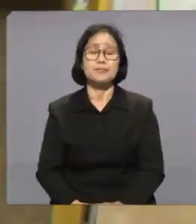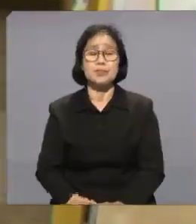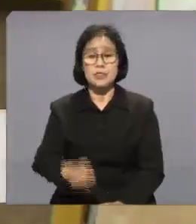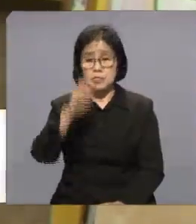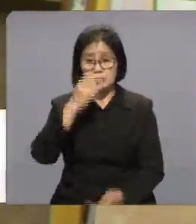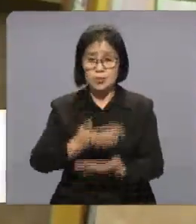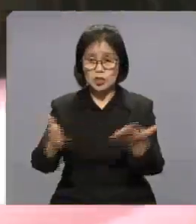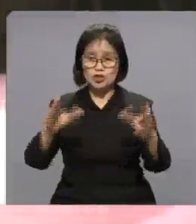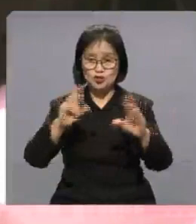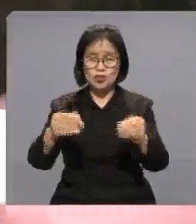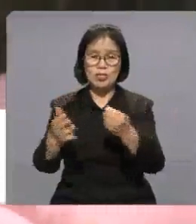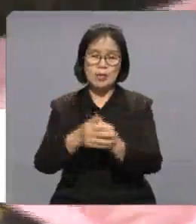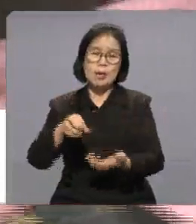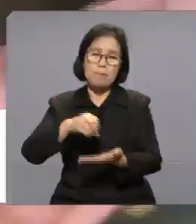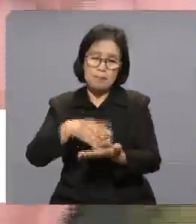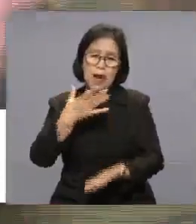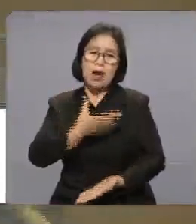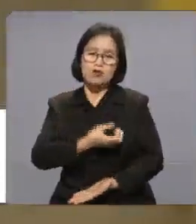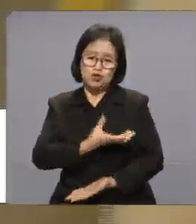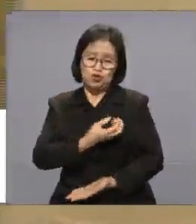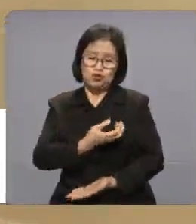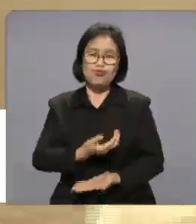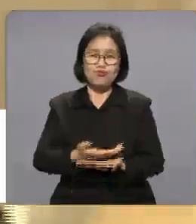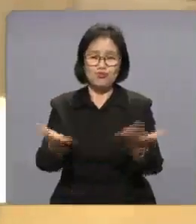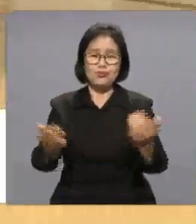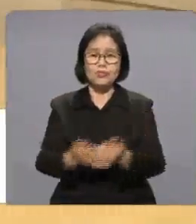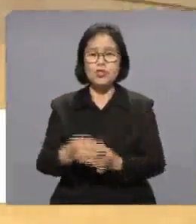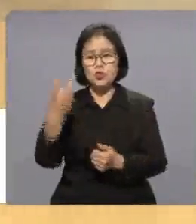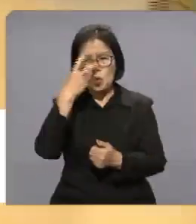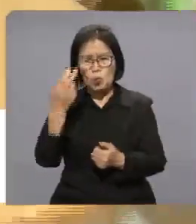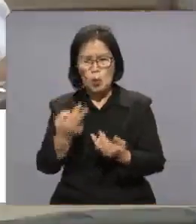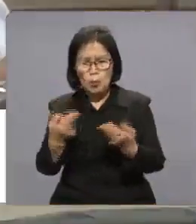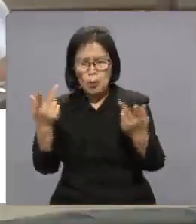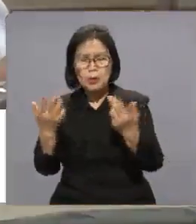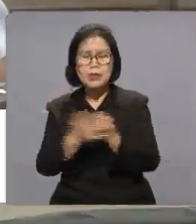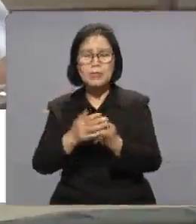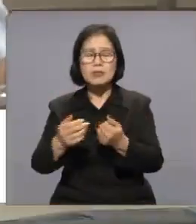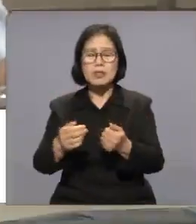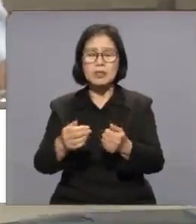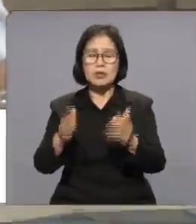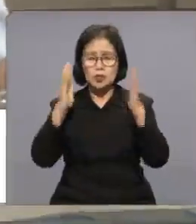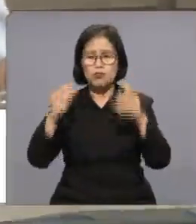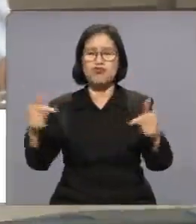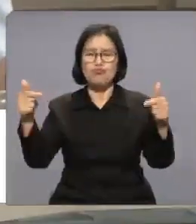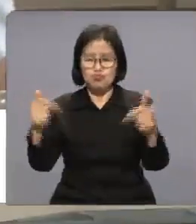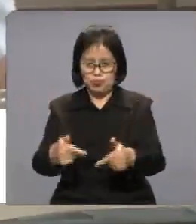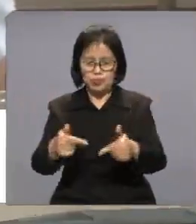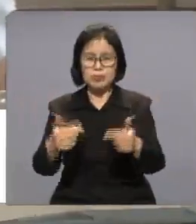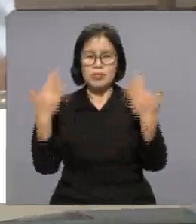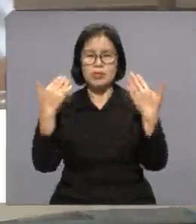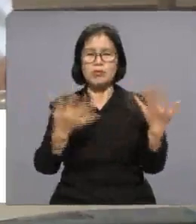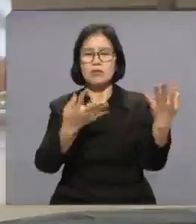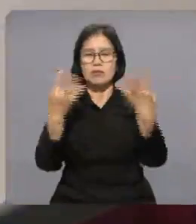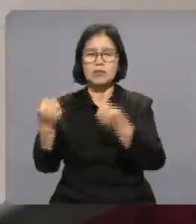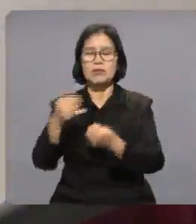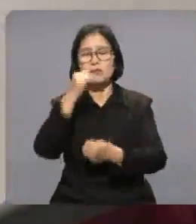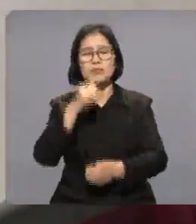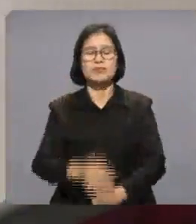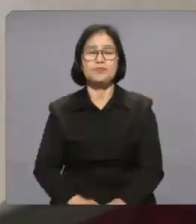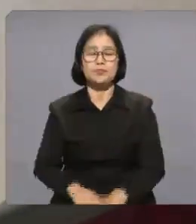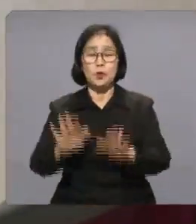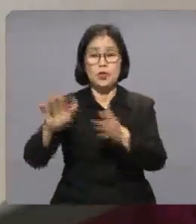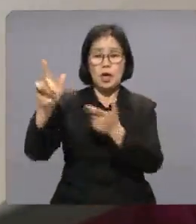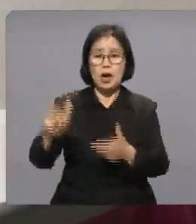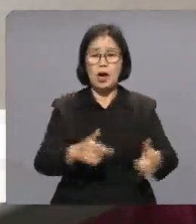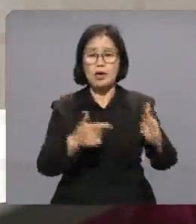급식 중단으로 빵과 우유로 대체한 학교들. 돌봄 공백으로 단축 수업을 선택한 학교들도 많았습니다. 오늘